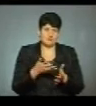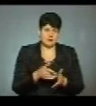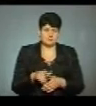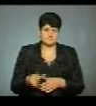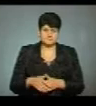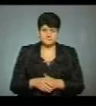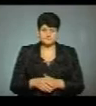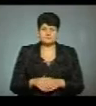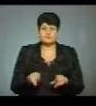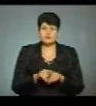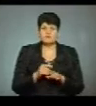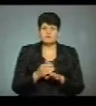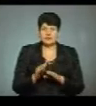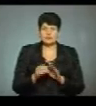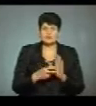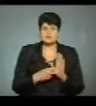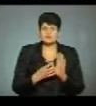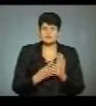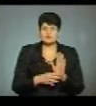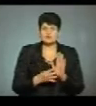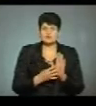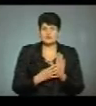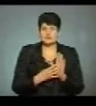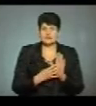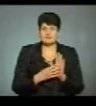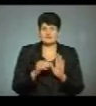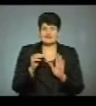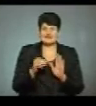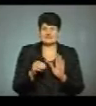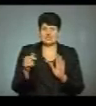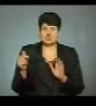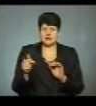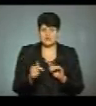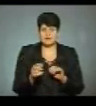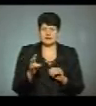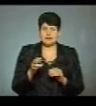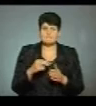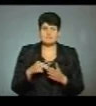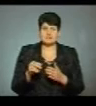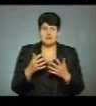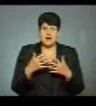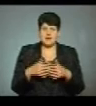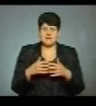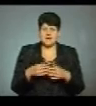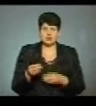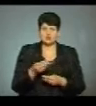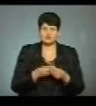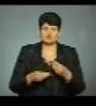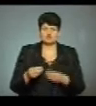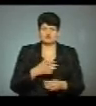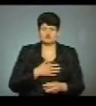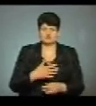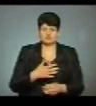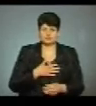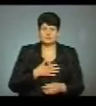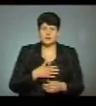Також виділено 799 тисяч гривень на придбання апарату штучної вентиляції. Ми